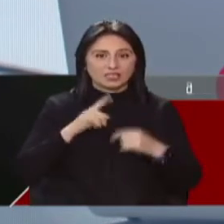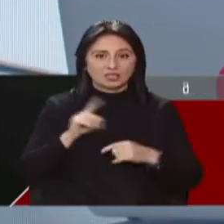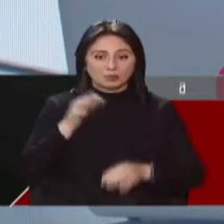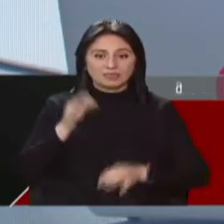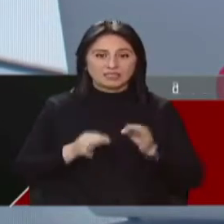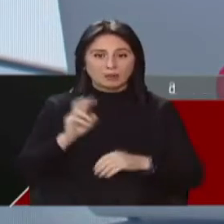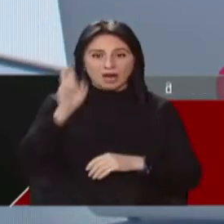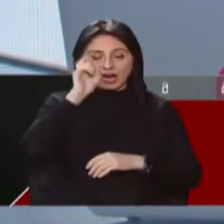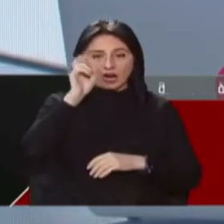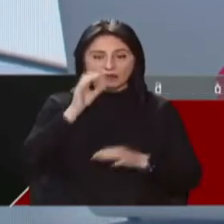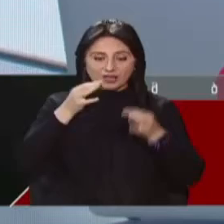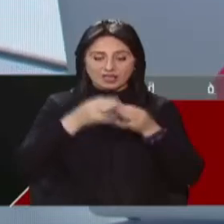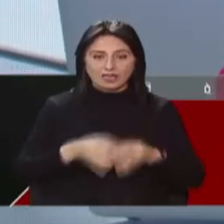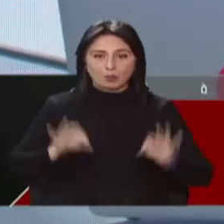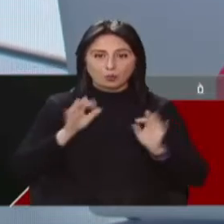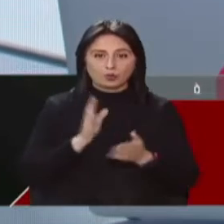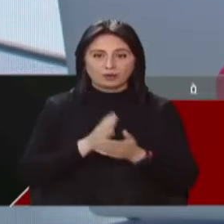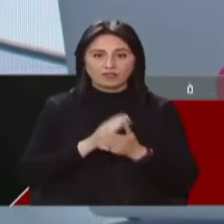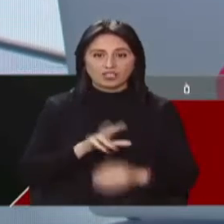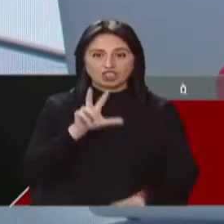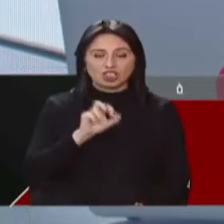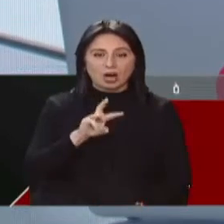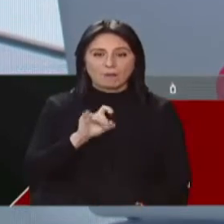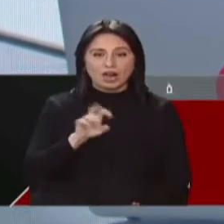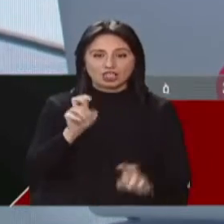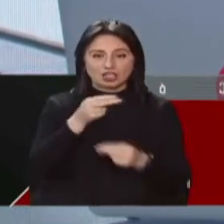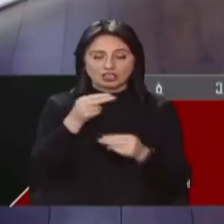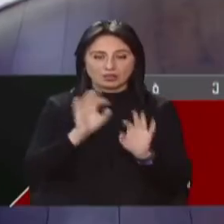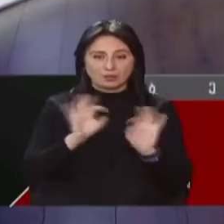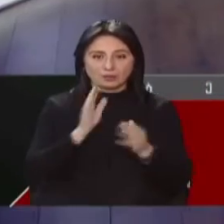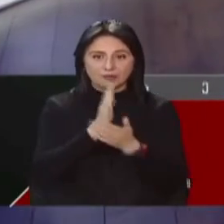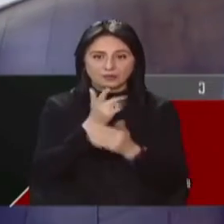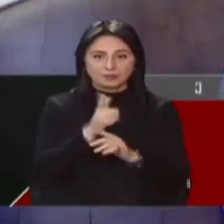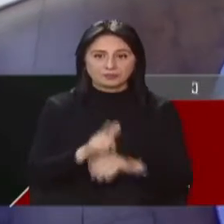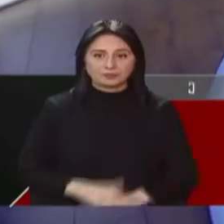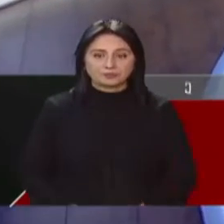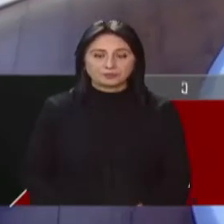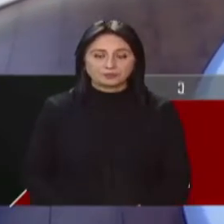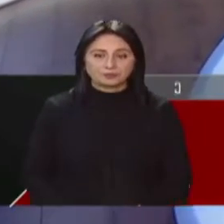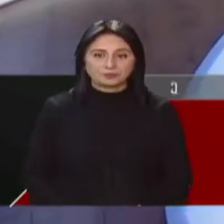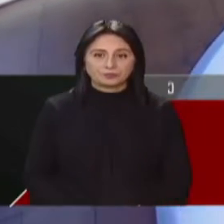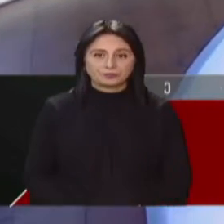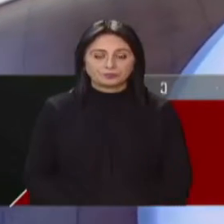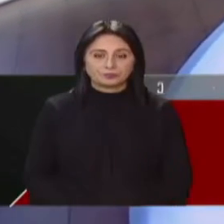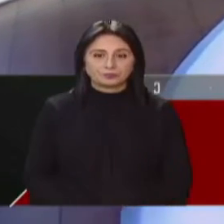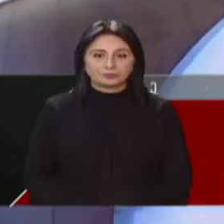să samartul cheli supleba damo uki da belia. Hatia jamla shuli canem substeba sahlaqia terci hatia gismet.